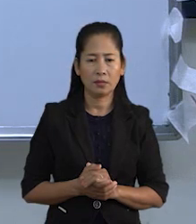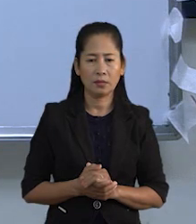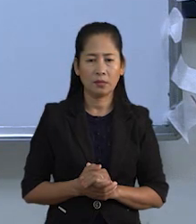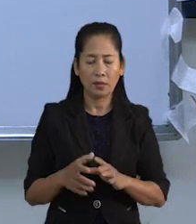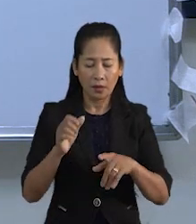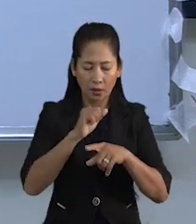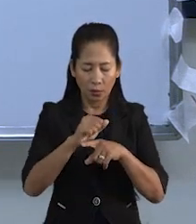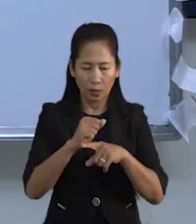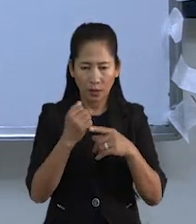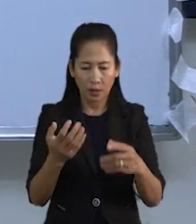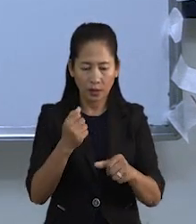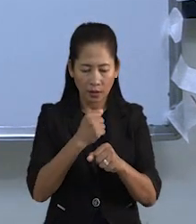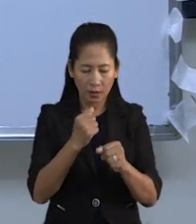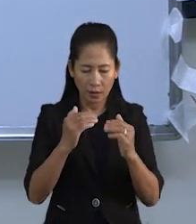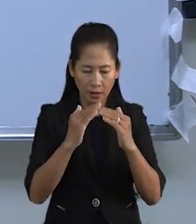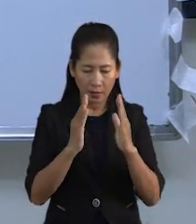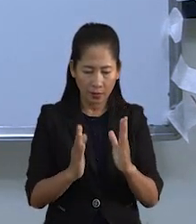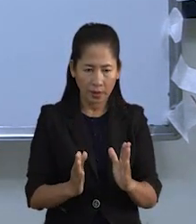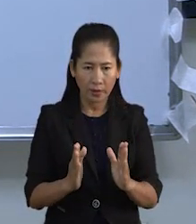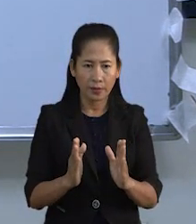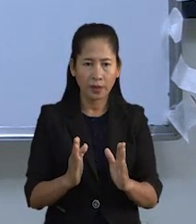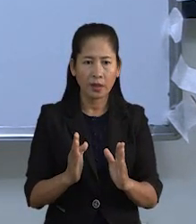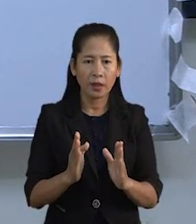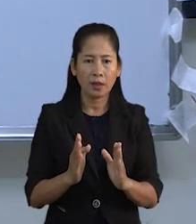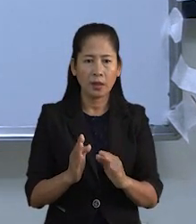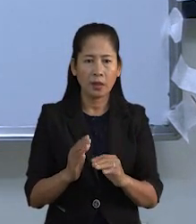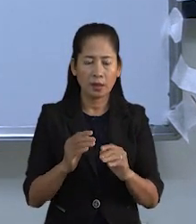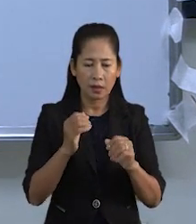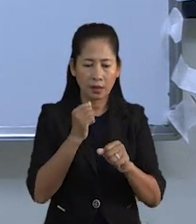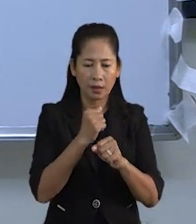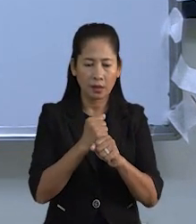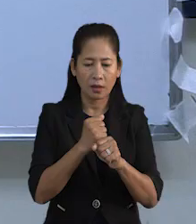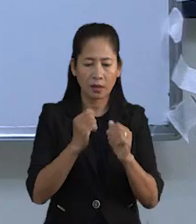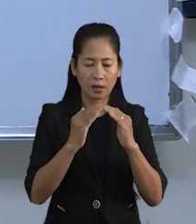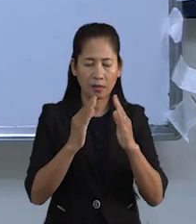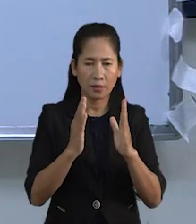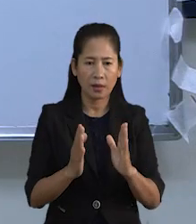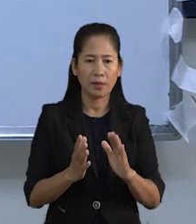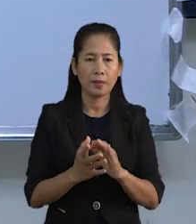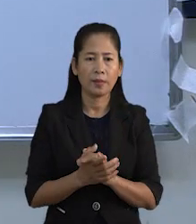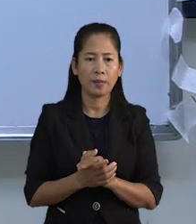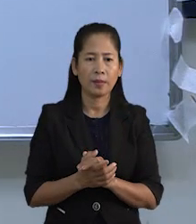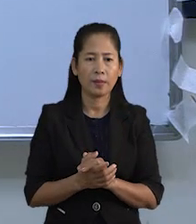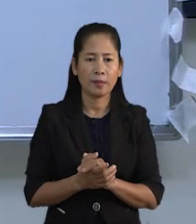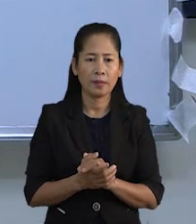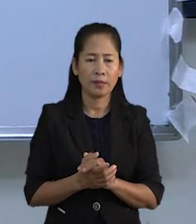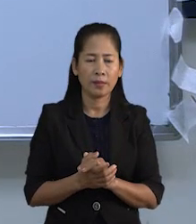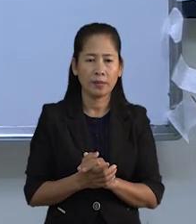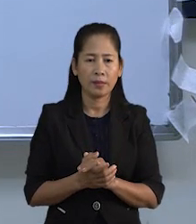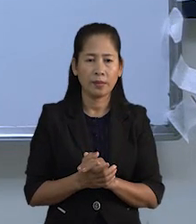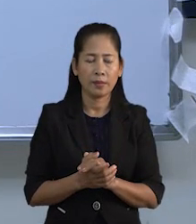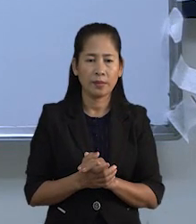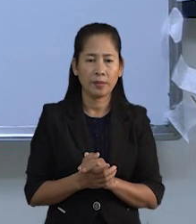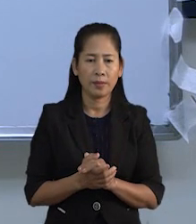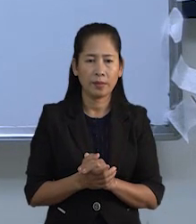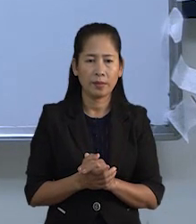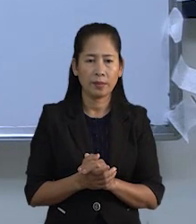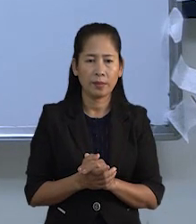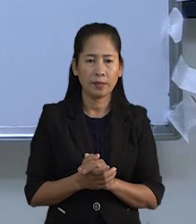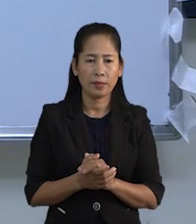បាទលំហាត់នេះគឺជាកិច្ចការផ្ទះណាកូនណាកិច្ចការផ្ទះលោកដាក់កិច្ចការផ្ទះបន្តិចសិនបាទកិច្ចការផ្ទះ